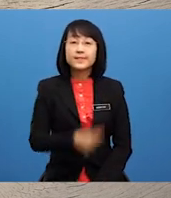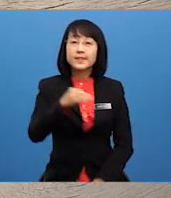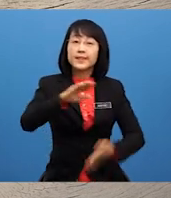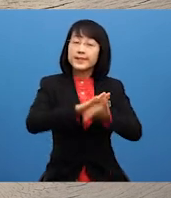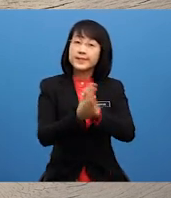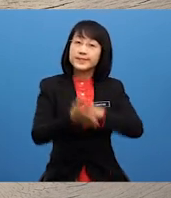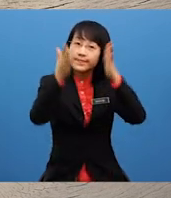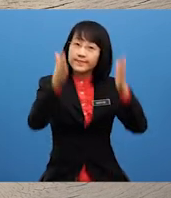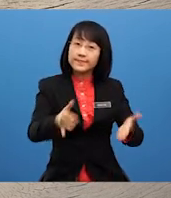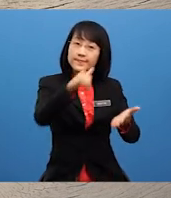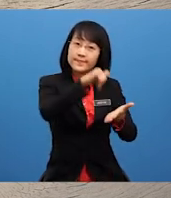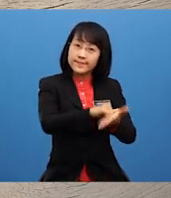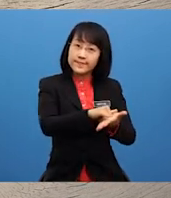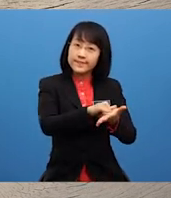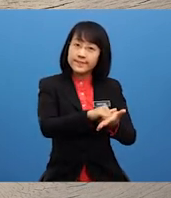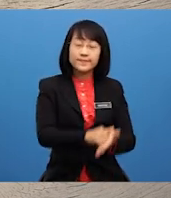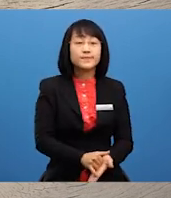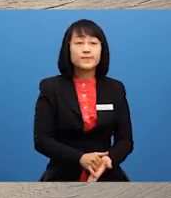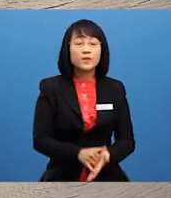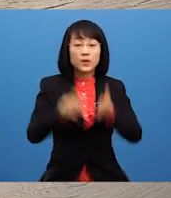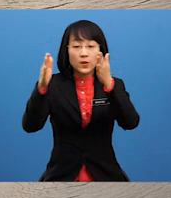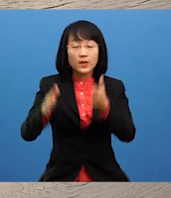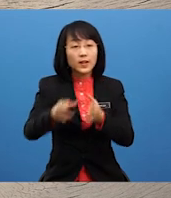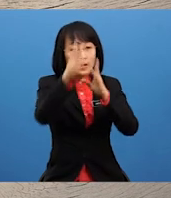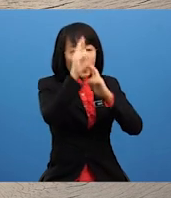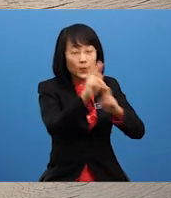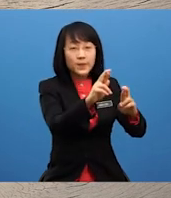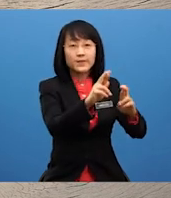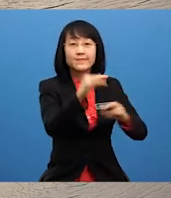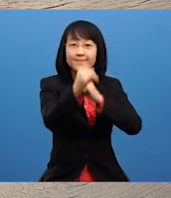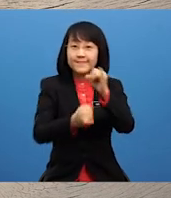menjadikan seseorang itu dihormati peringkat antarabangsa.